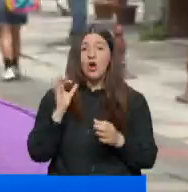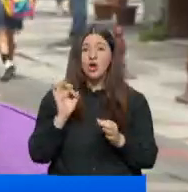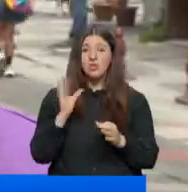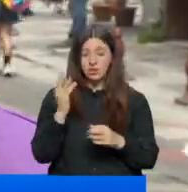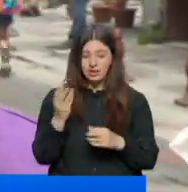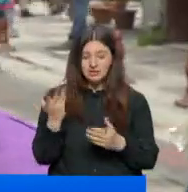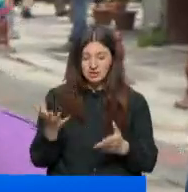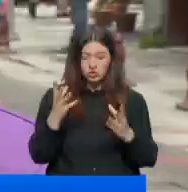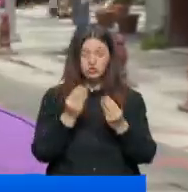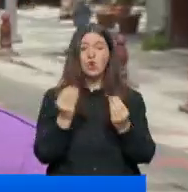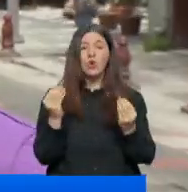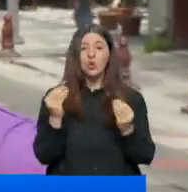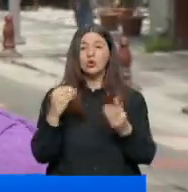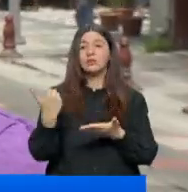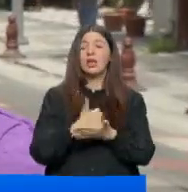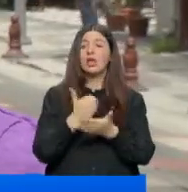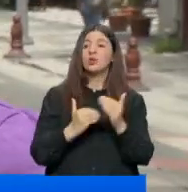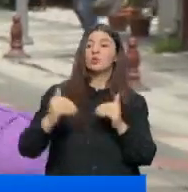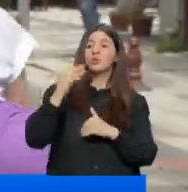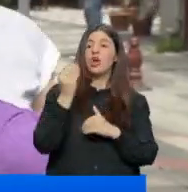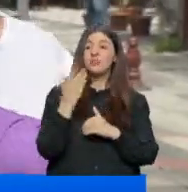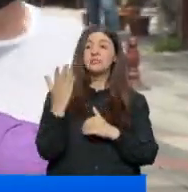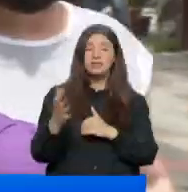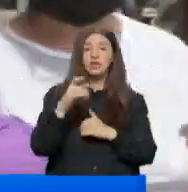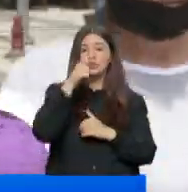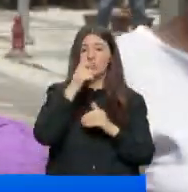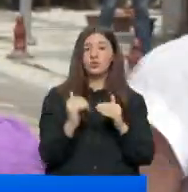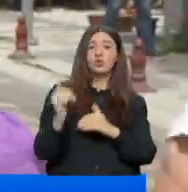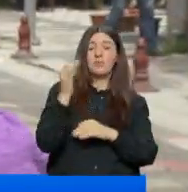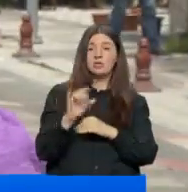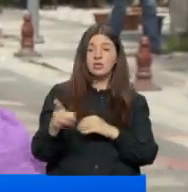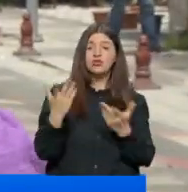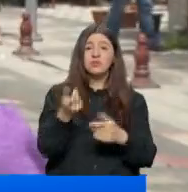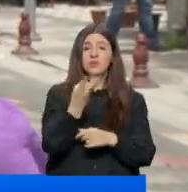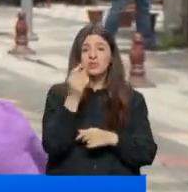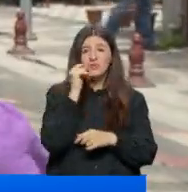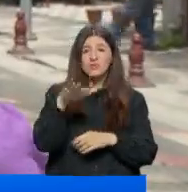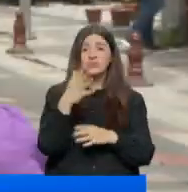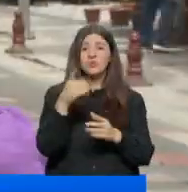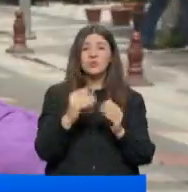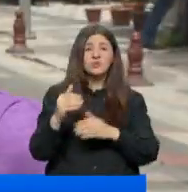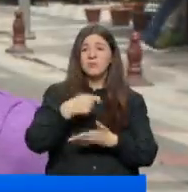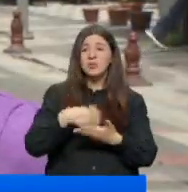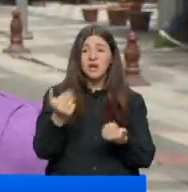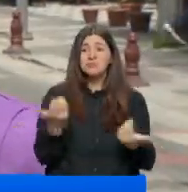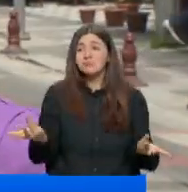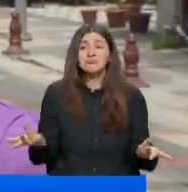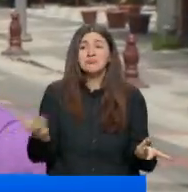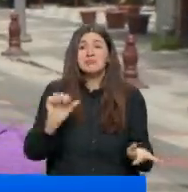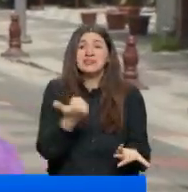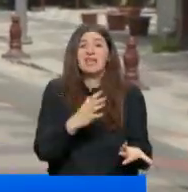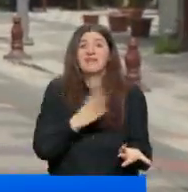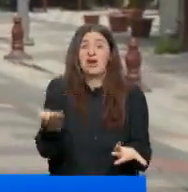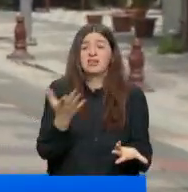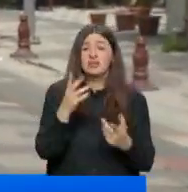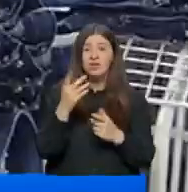zaten çoğunluğun gelirinin yükselmesi ki ülke yükselsin. Yoksa birkaç kişi onun üstünde maaş almış, ne kıymeti var